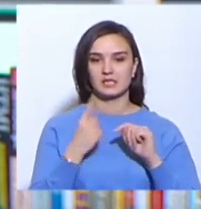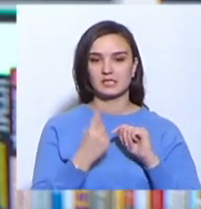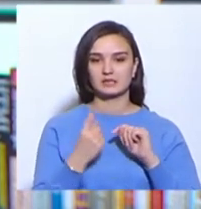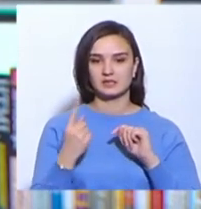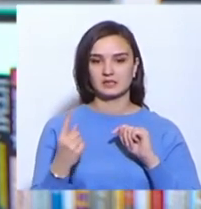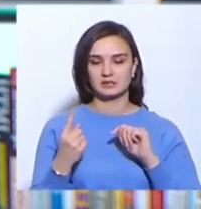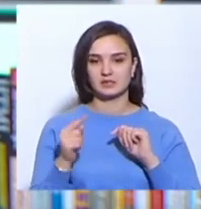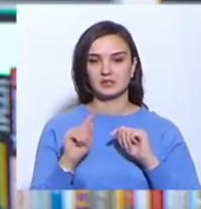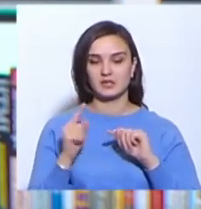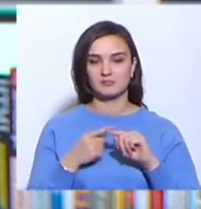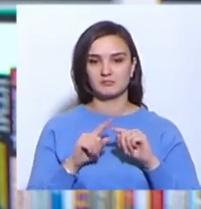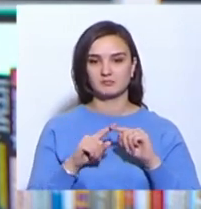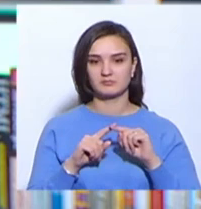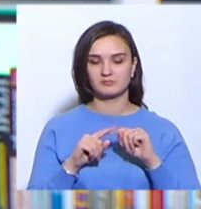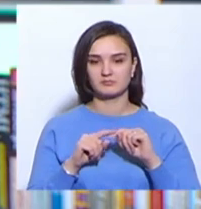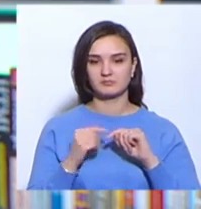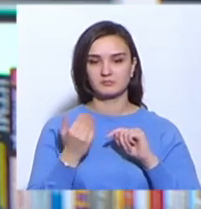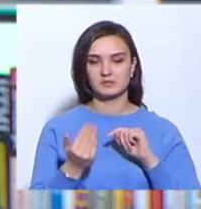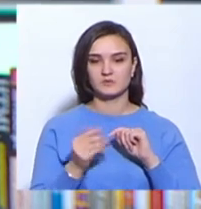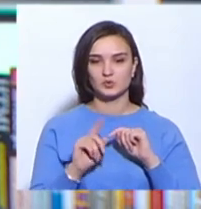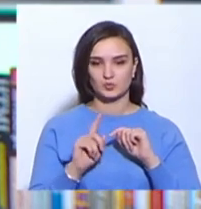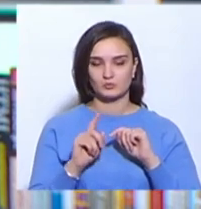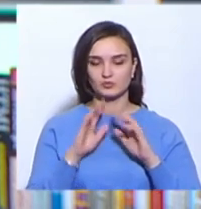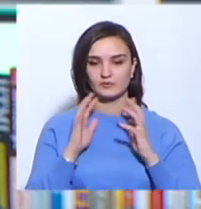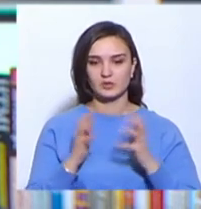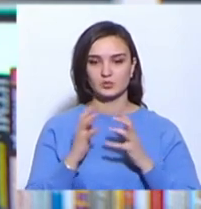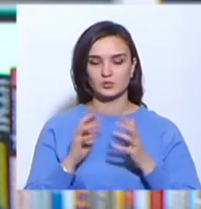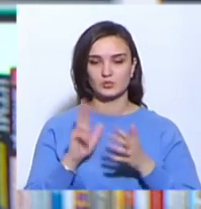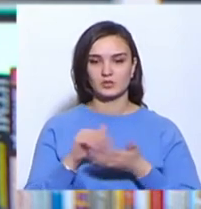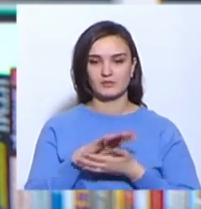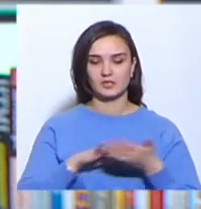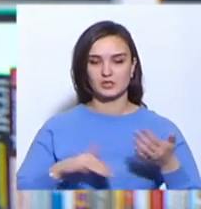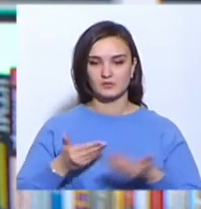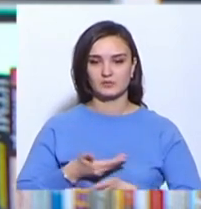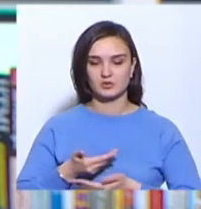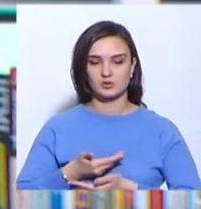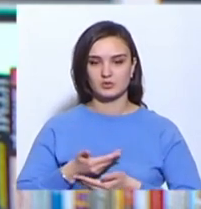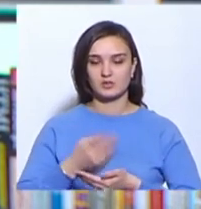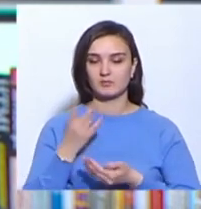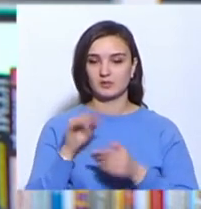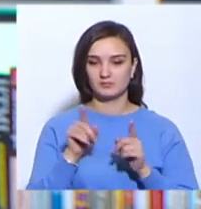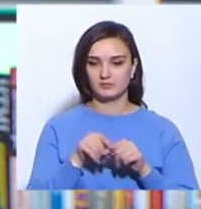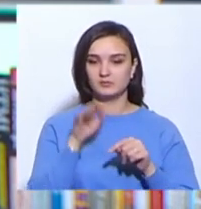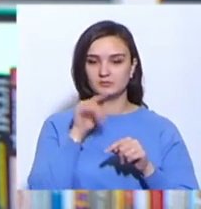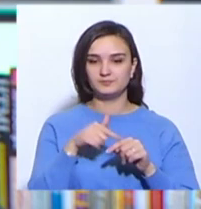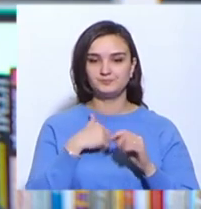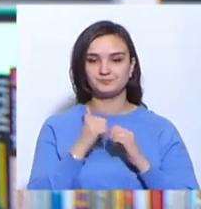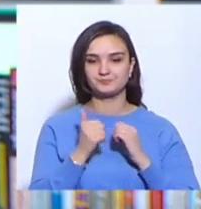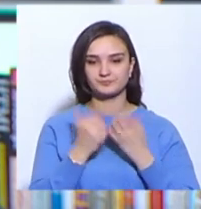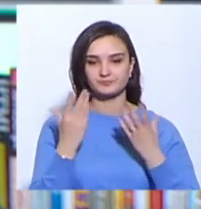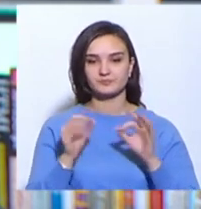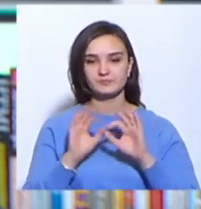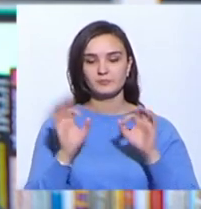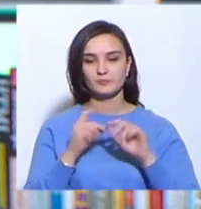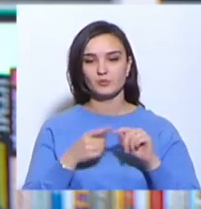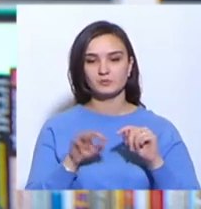ერთ-ერთი ინსტრუმენტი და არაერთადერთი იმისათვის, რომ შევინარჩუნოთ და გავიხანგრძლივოთ სიცოცხლე. თუმცა ამავე დროს ჩვენ ყოველდღიურად საუბრობთ